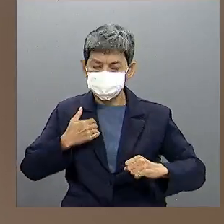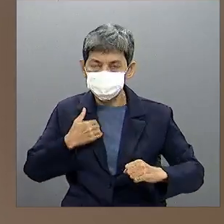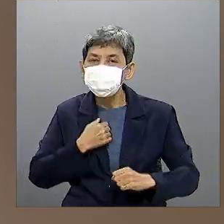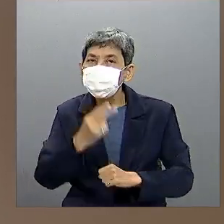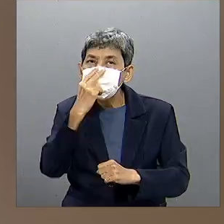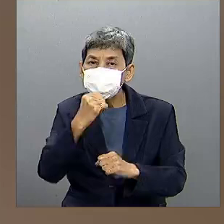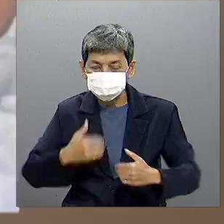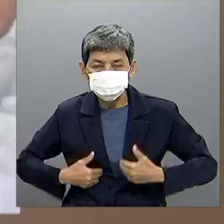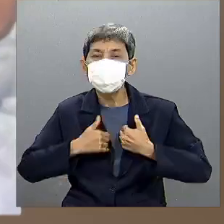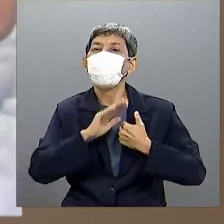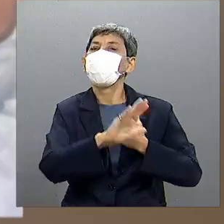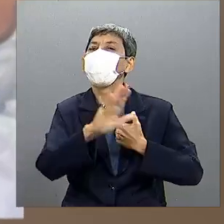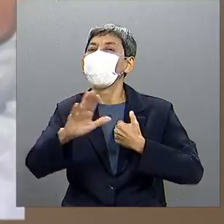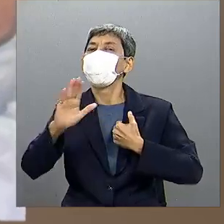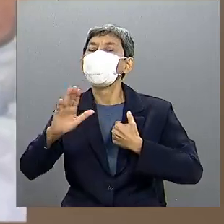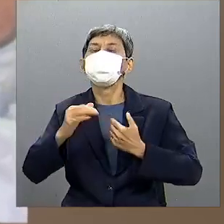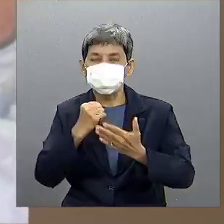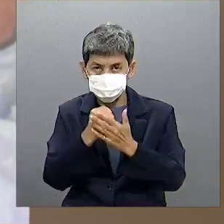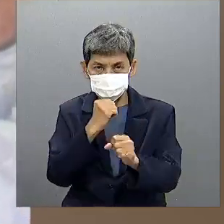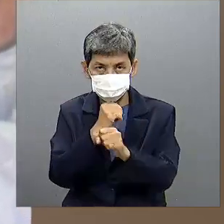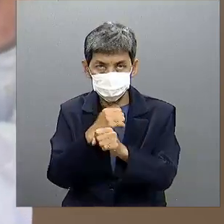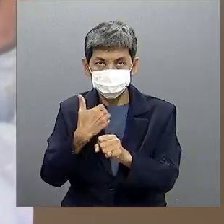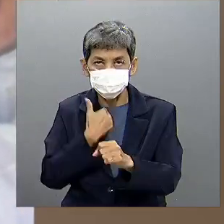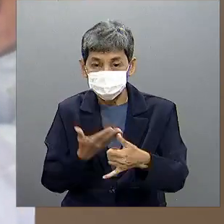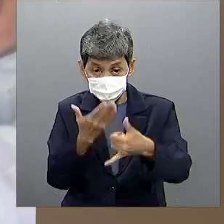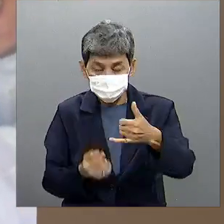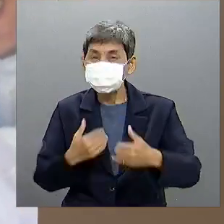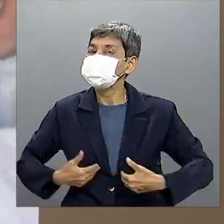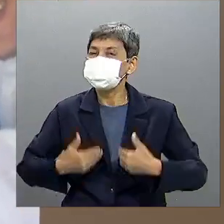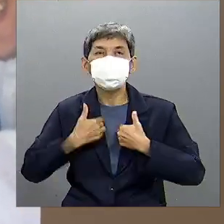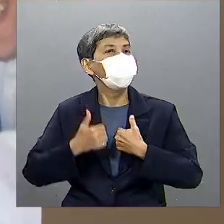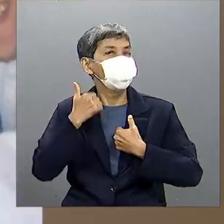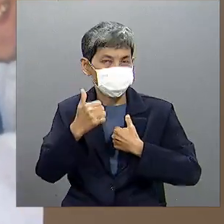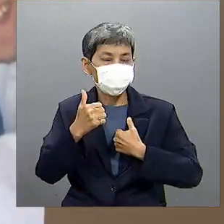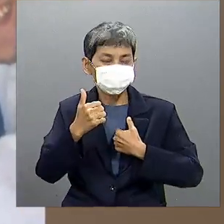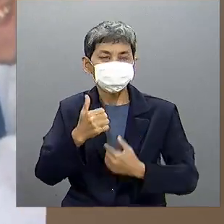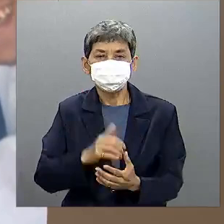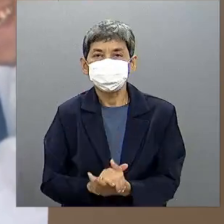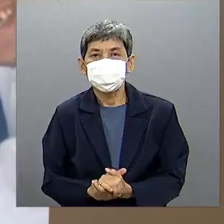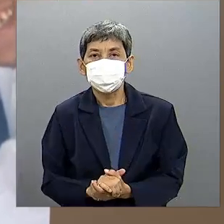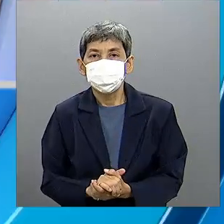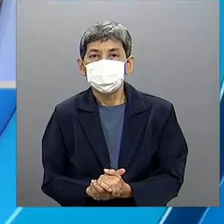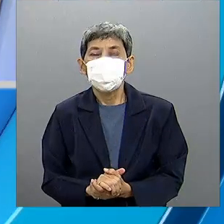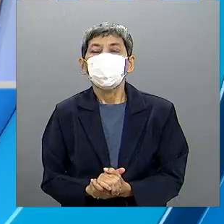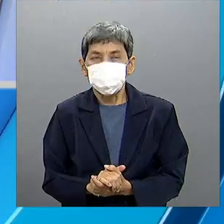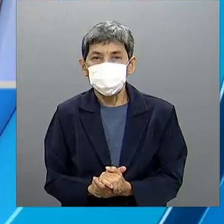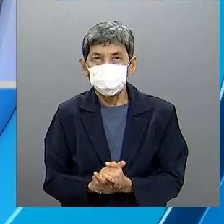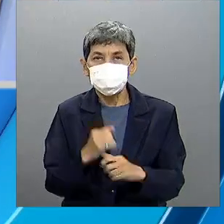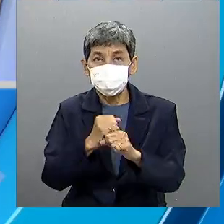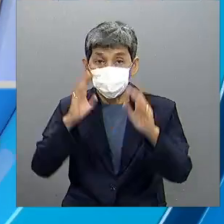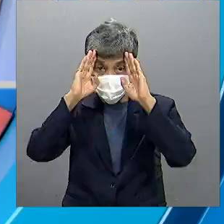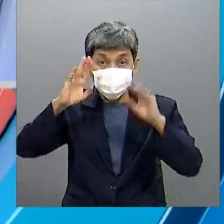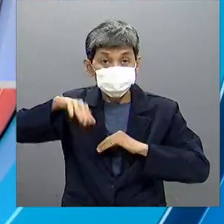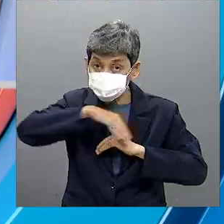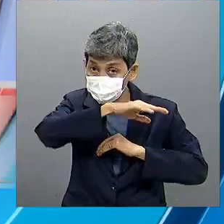าเองก็เป็นตัวช่วยหนึ่งที่ทำให้เขาสามารถใช้ชีวิตได้อย่างมีศักยภาพค่ะ ในเบื้องต้นแน่นอนทักษะความรู้ทั่วไปทักษะใน